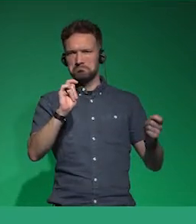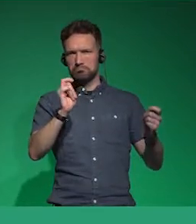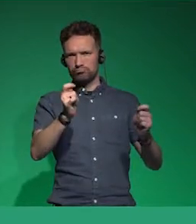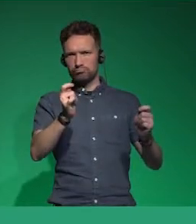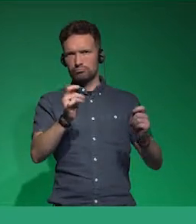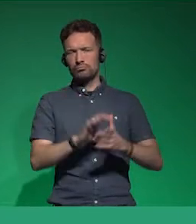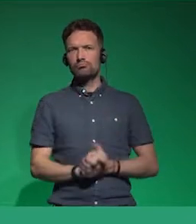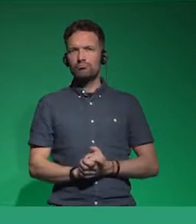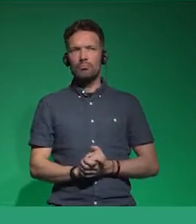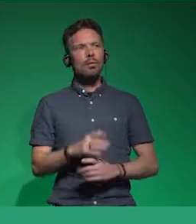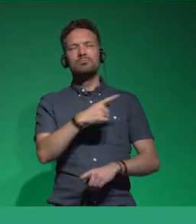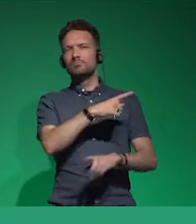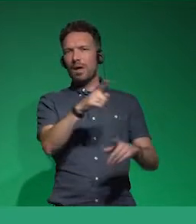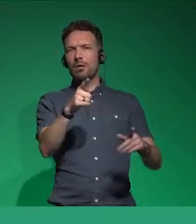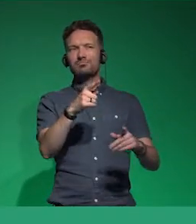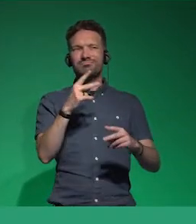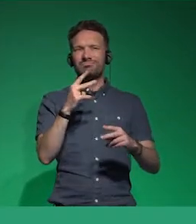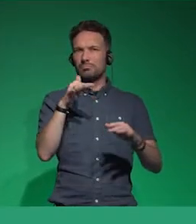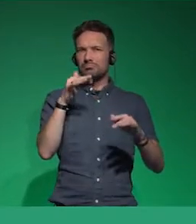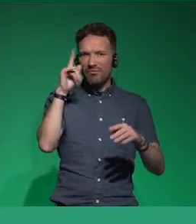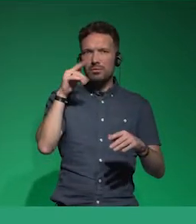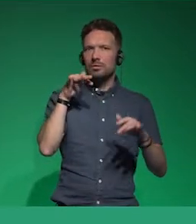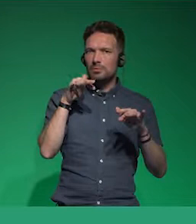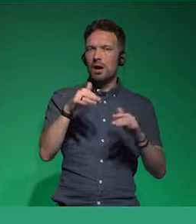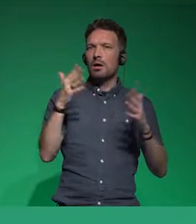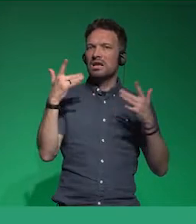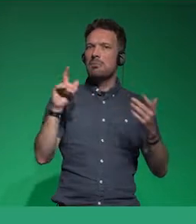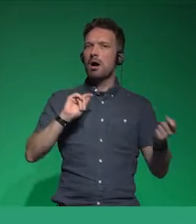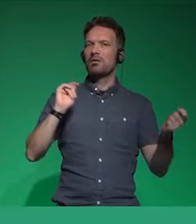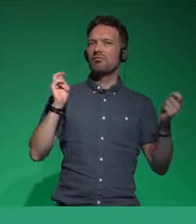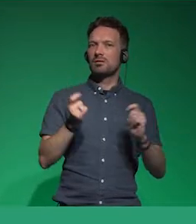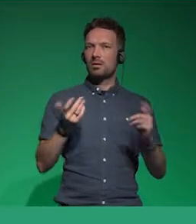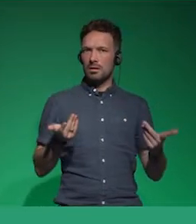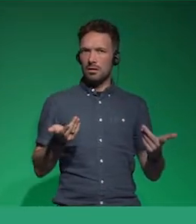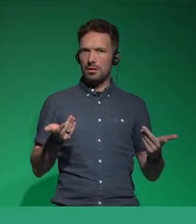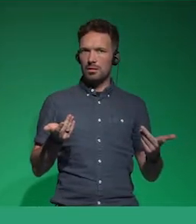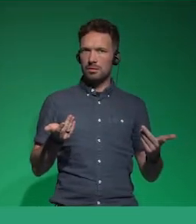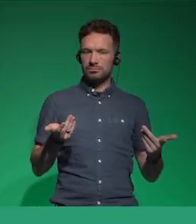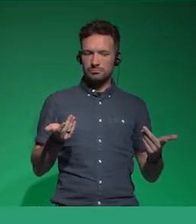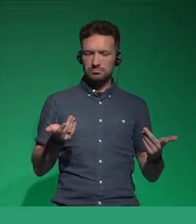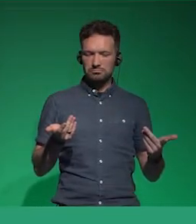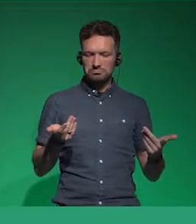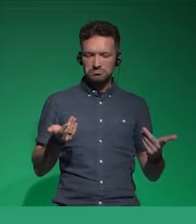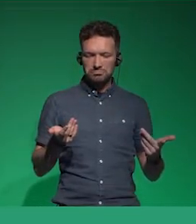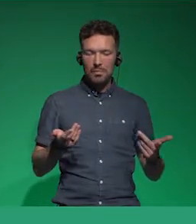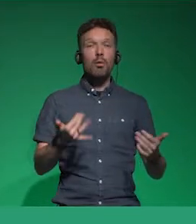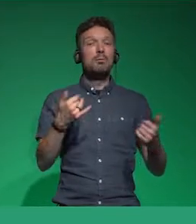Wir alle erleben den Klimawandel. Wir sehen, dass es auch in Glasgow vermutlich nicht gelingen wird, das